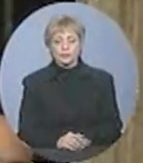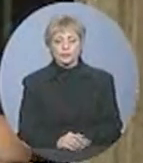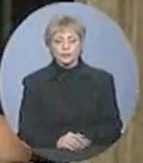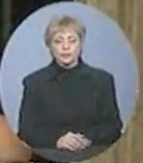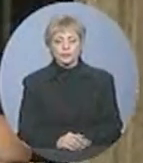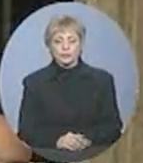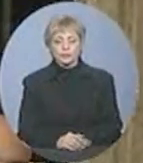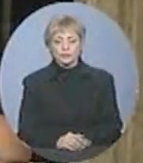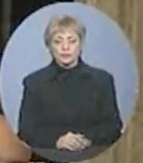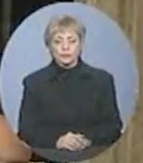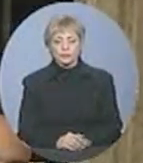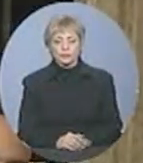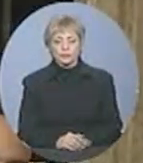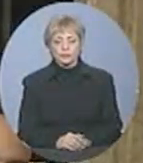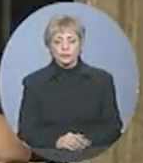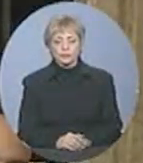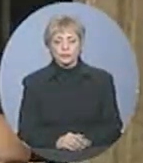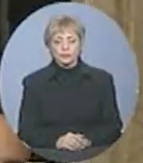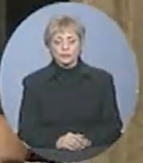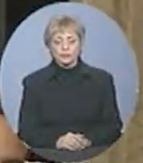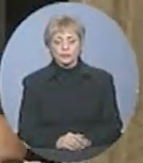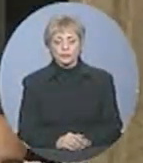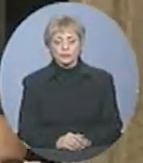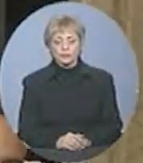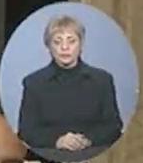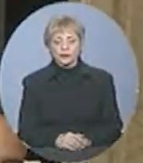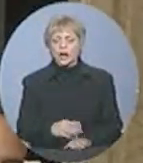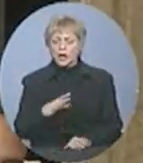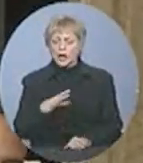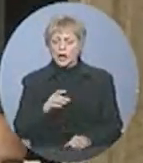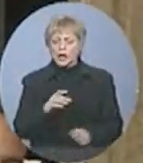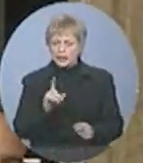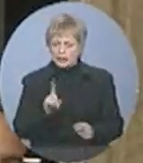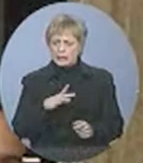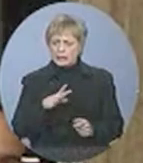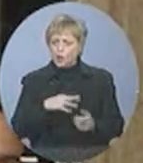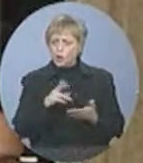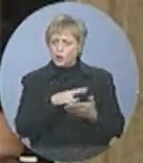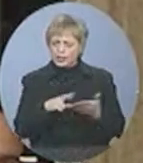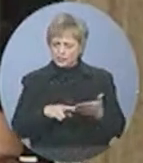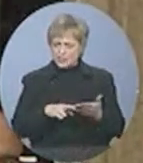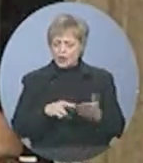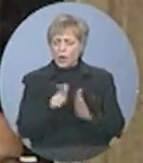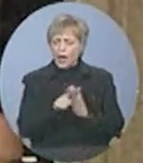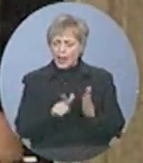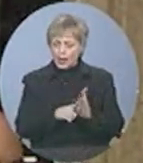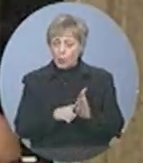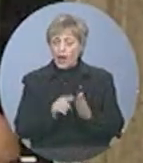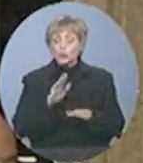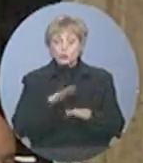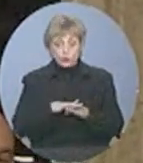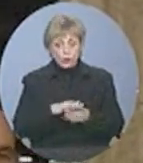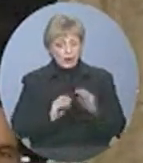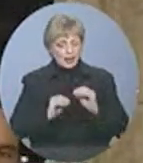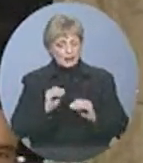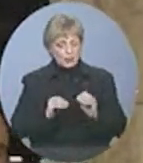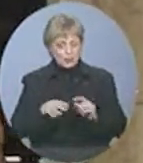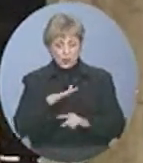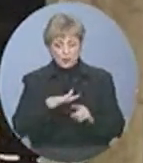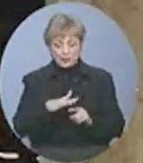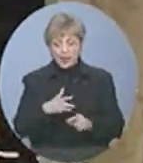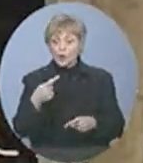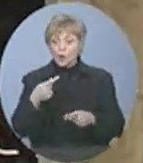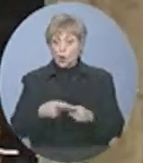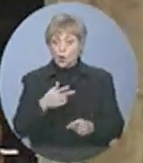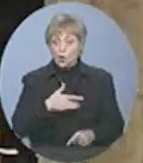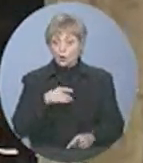Parlement doit entreprendre une révision à la loi sur l'évaluation environnementale en juin, tel que